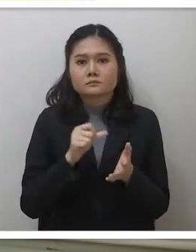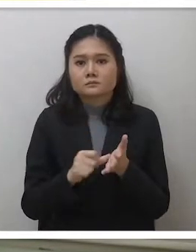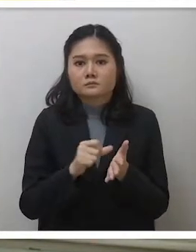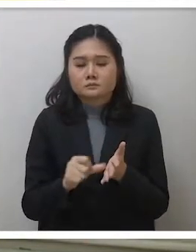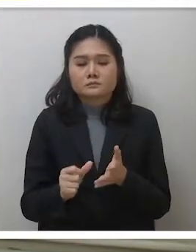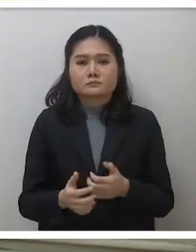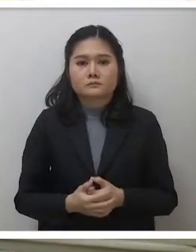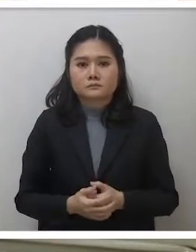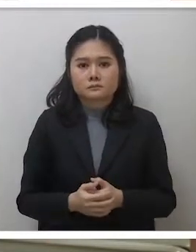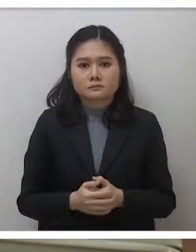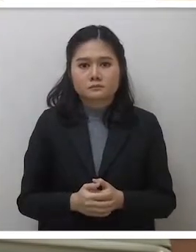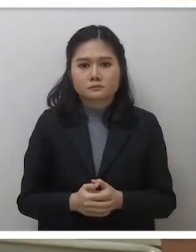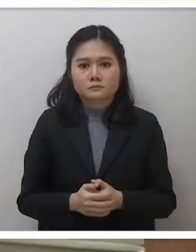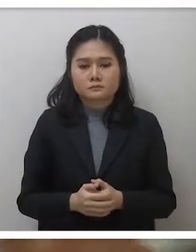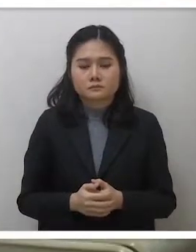ไข